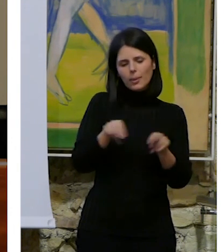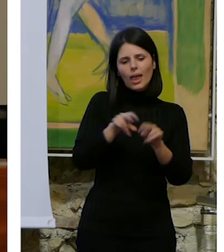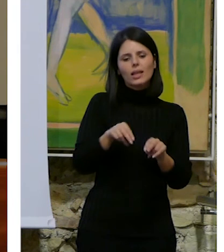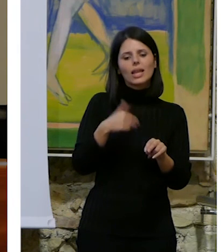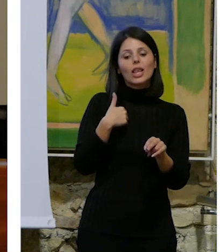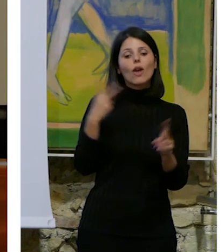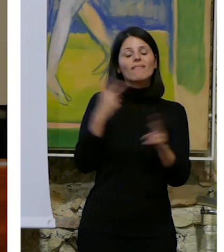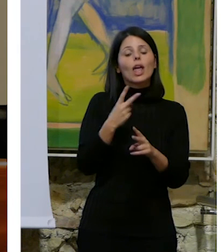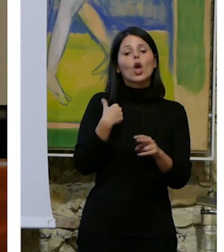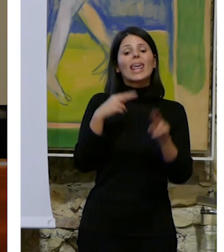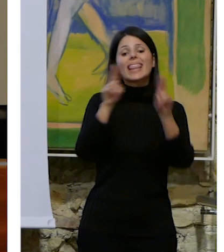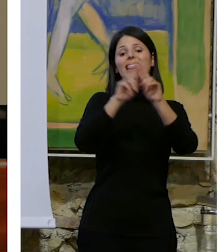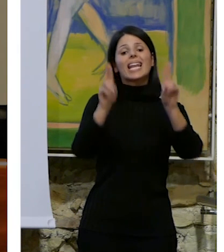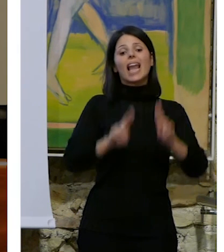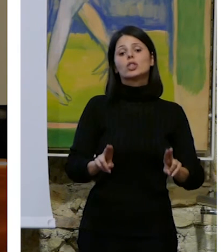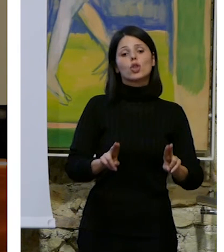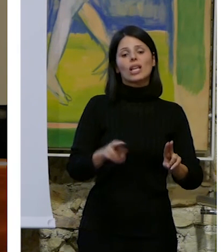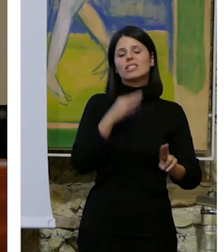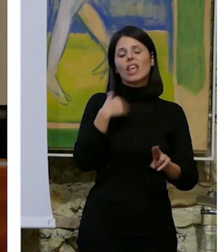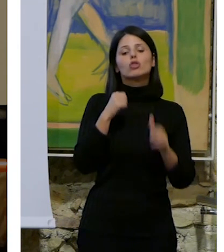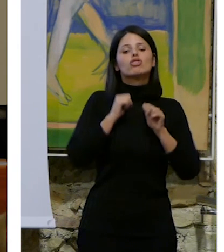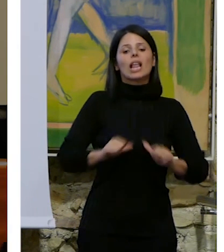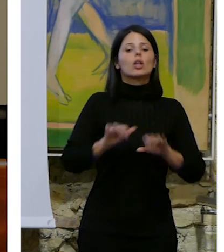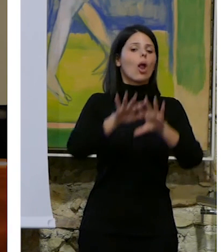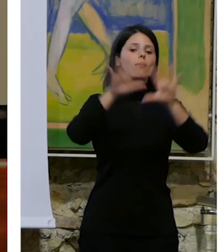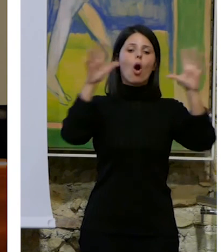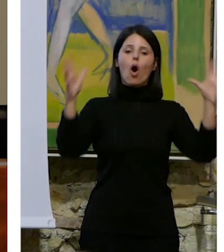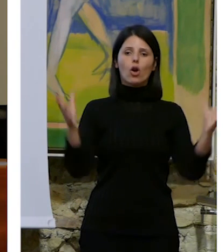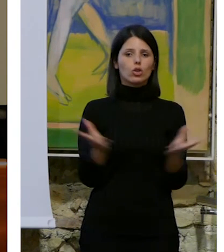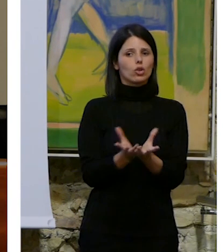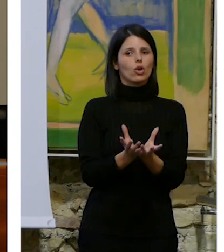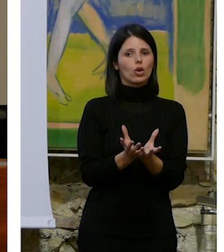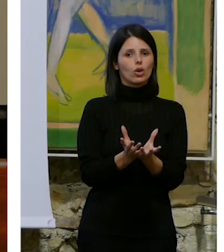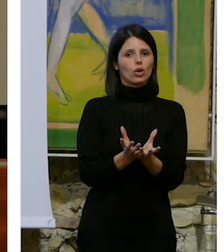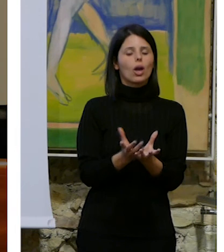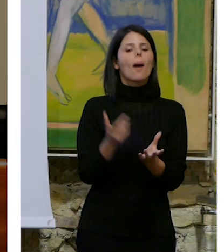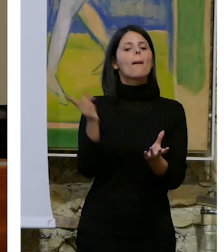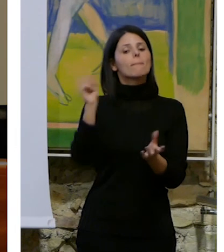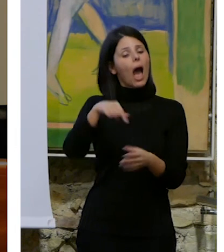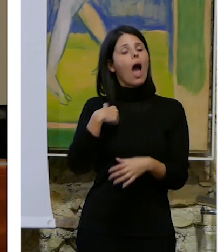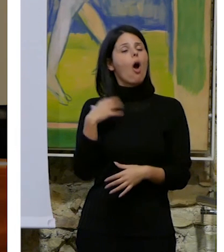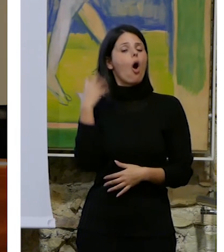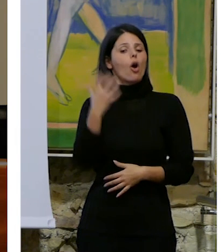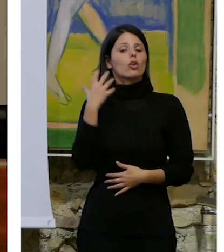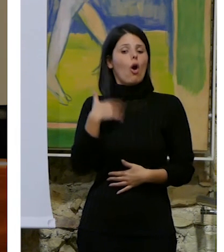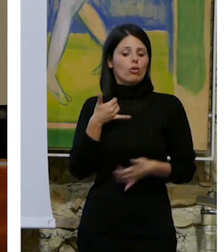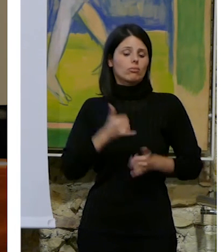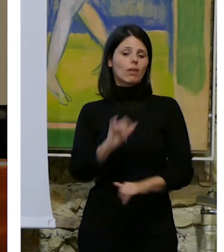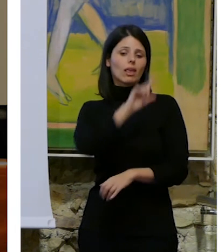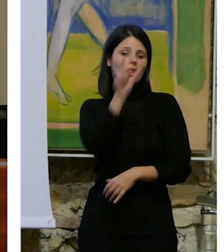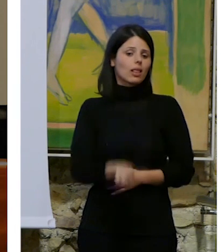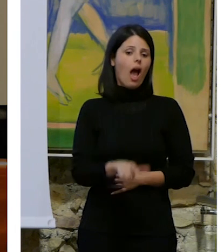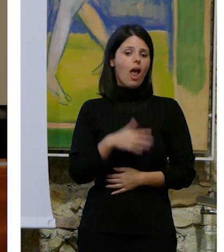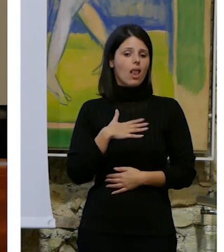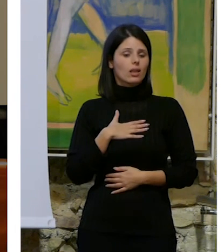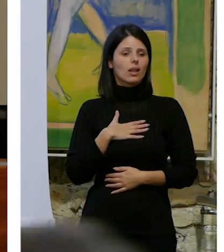sono un internazionalista, sono un cittadino del mondo, no? Però dico sempre che sono orgoglioso di essere italiano, e sono